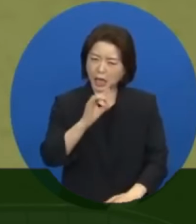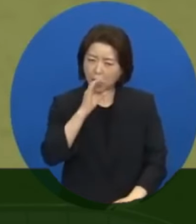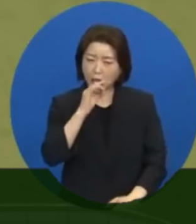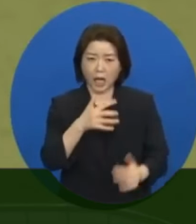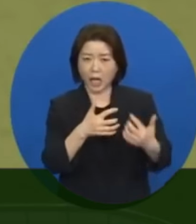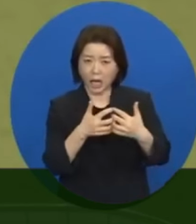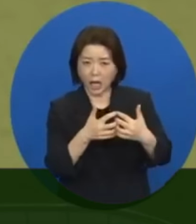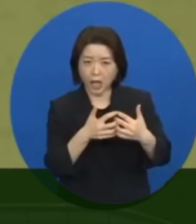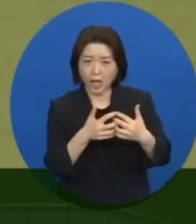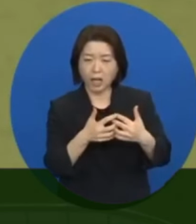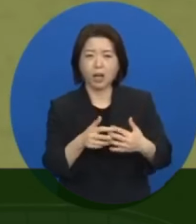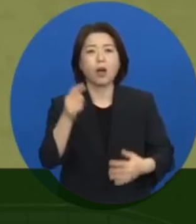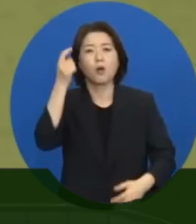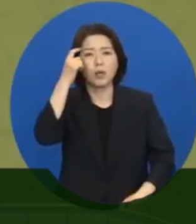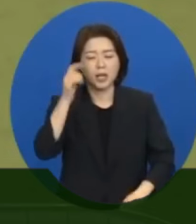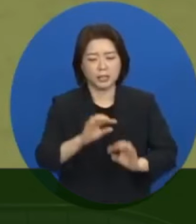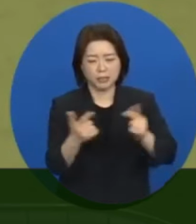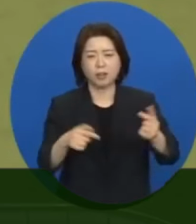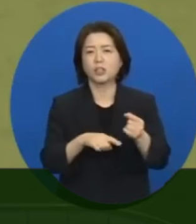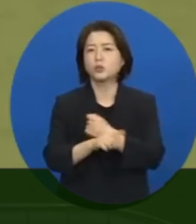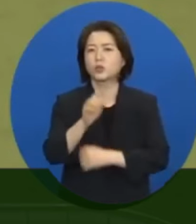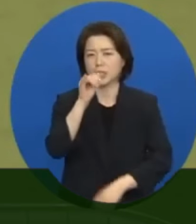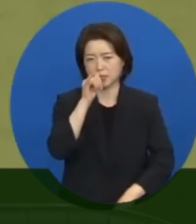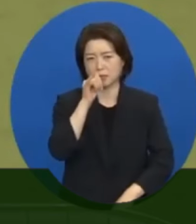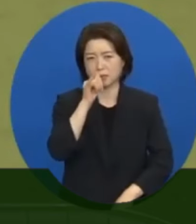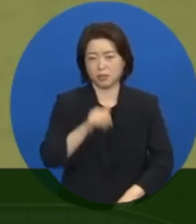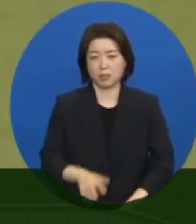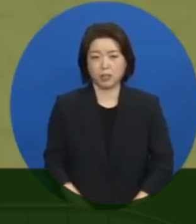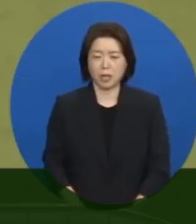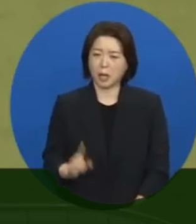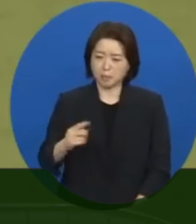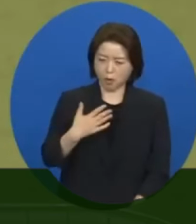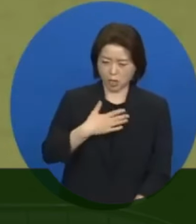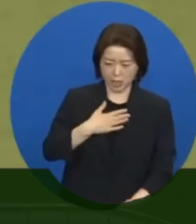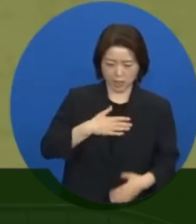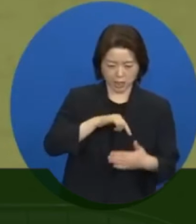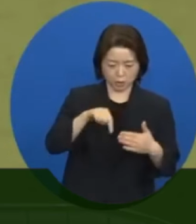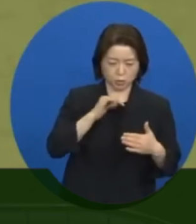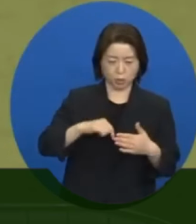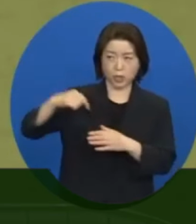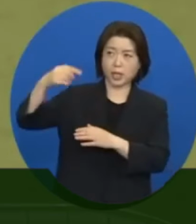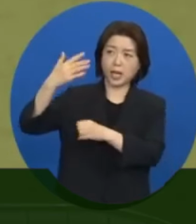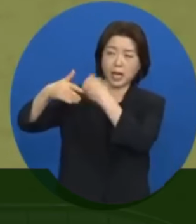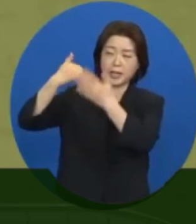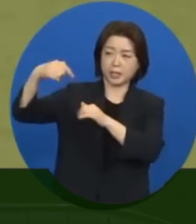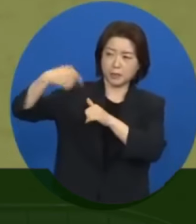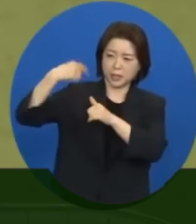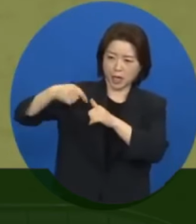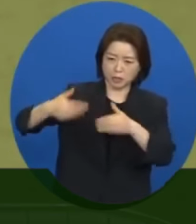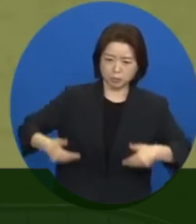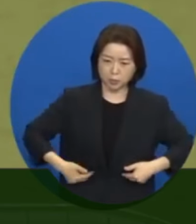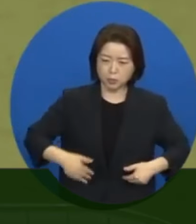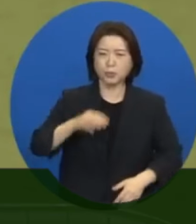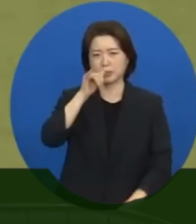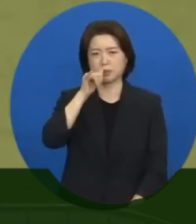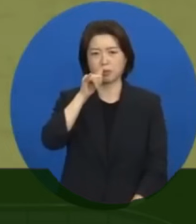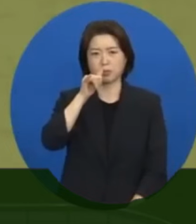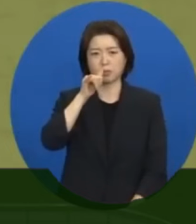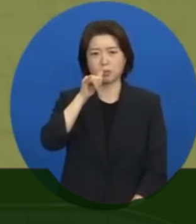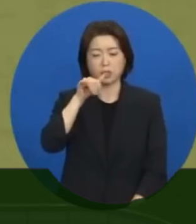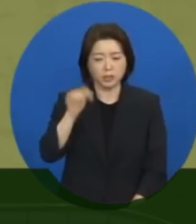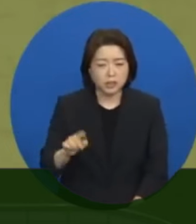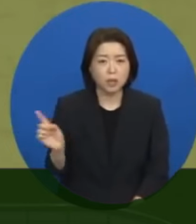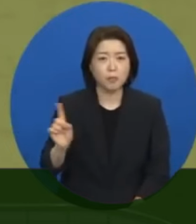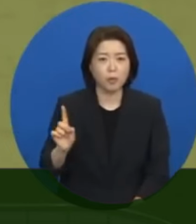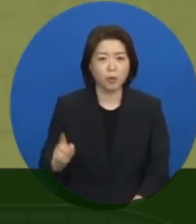시키실 여러 원인이 있겠지만 그 중에 하나는 뭔가 나에게 가르치 것이 있기 때문에